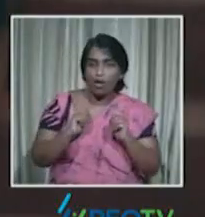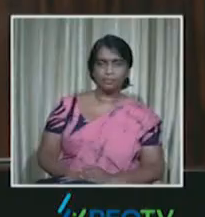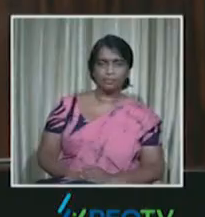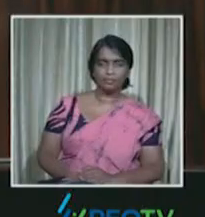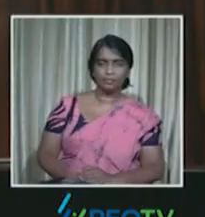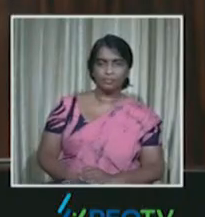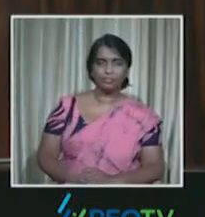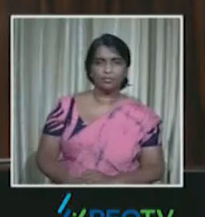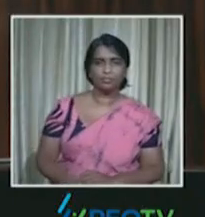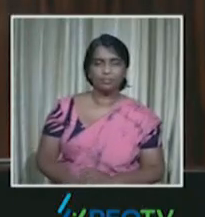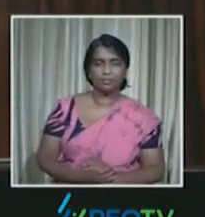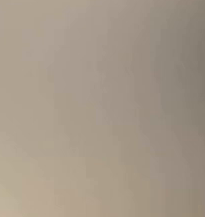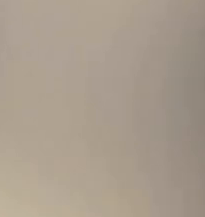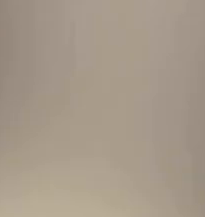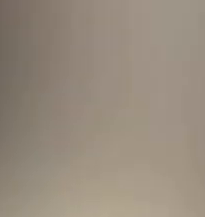ටික